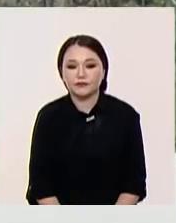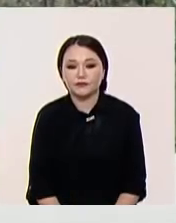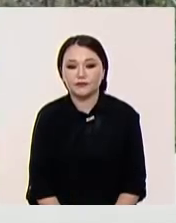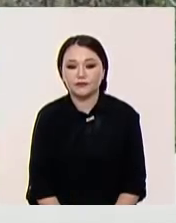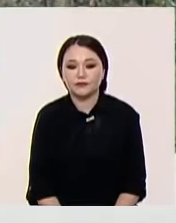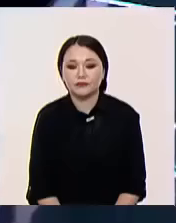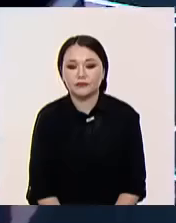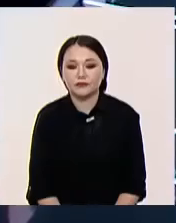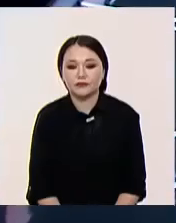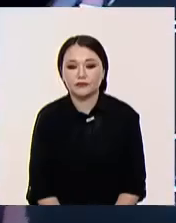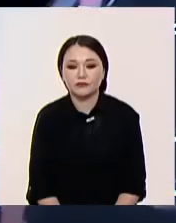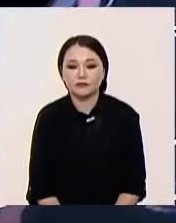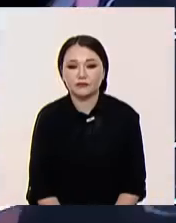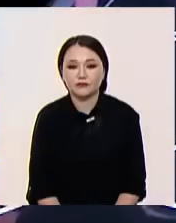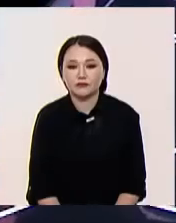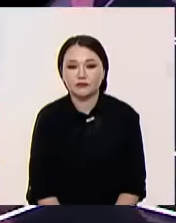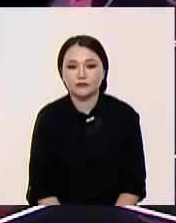облусу